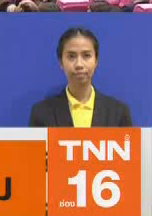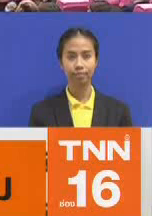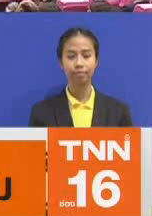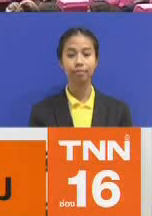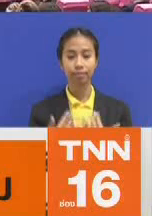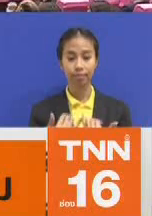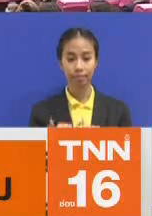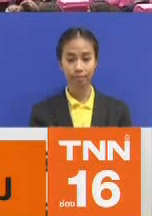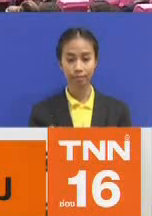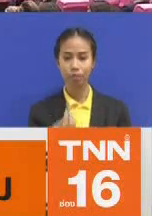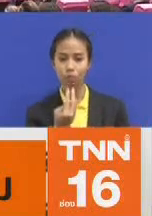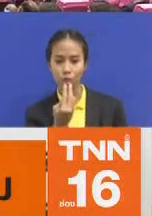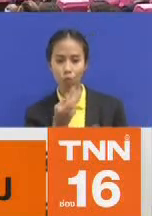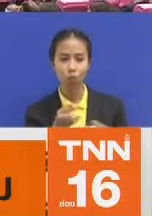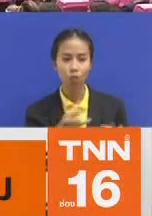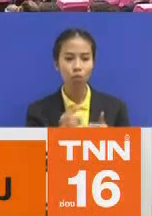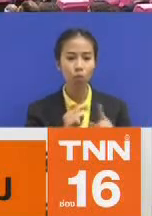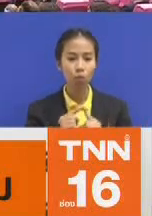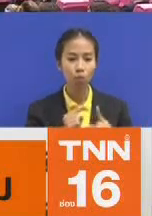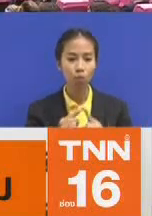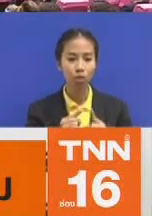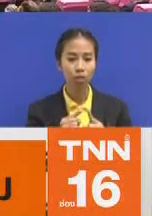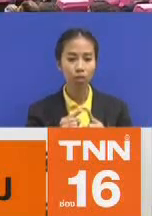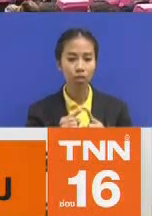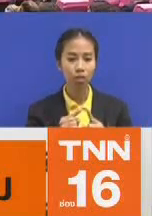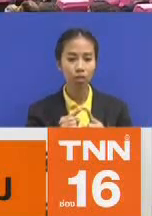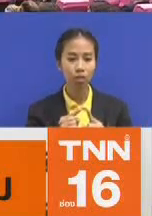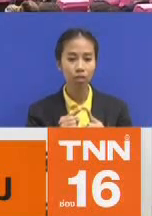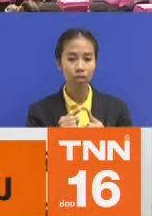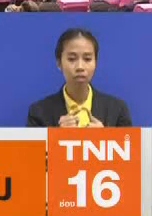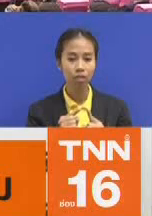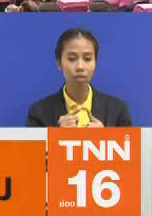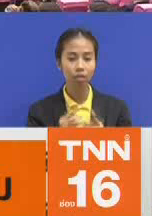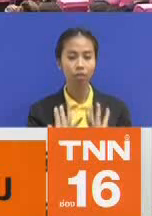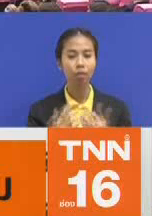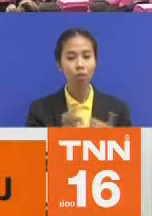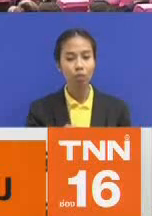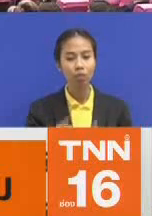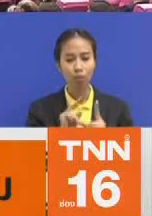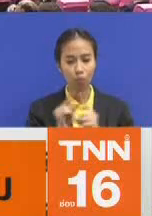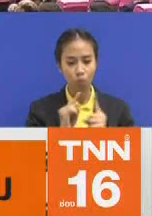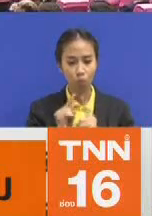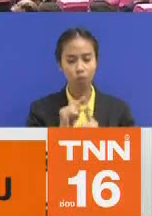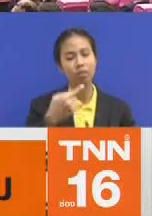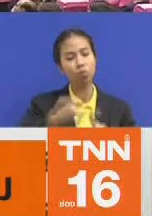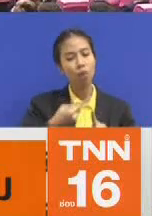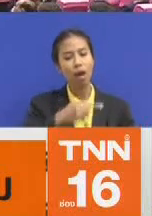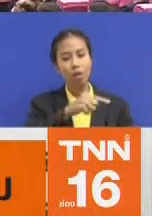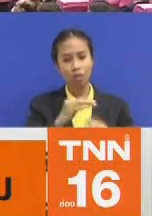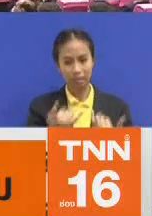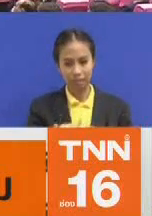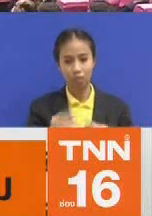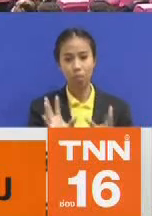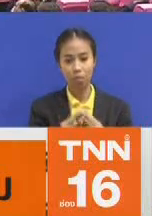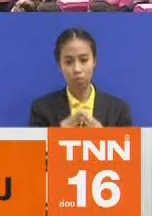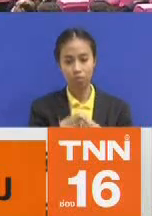ตานะครับว่าภายหลังการเปิดประชุมแล้วจะสามารถกลับเข้าสู่วาระการประชุมเพื่อเลือกตำแหน่งประธานและรองประธานสภาผู้แท